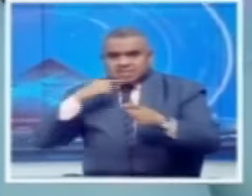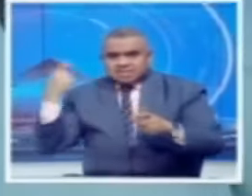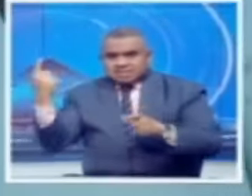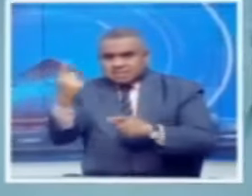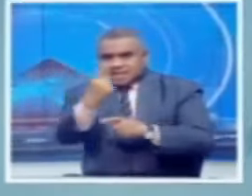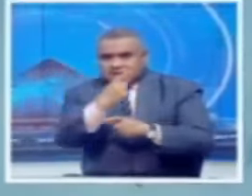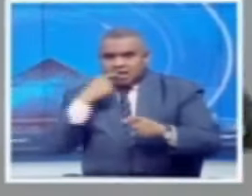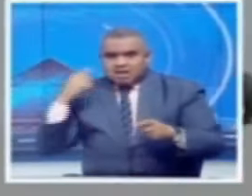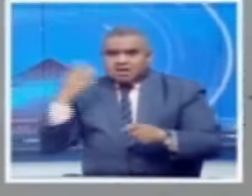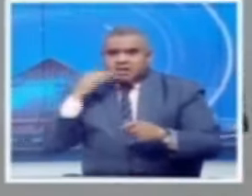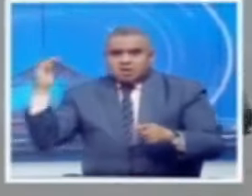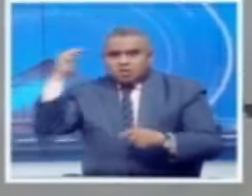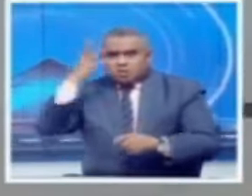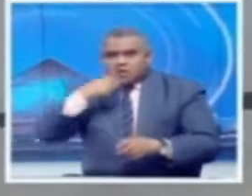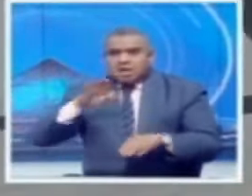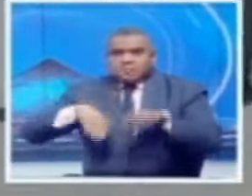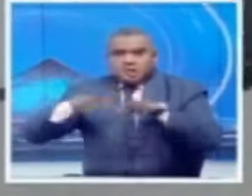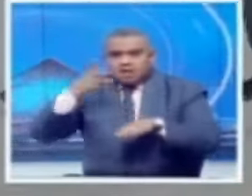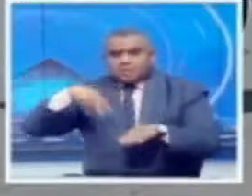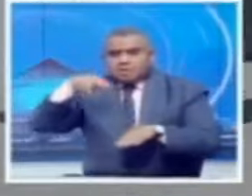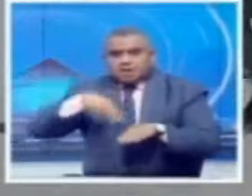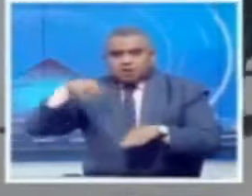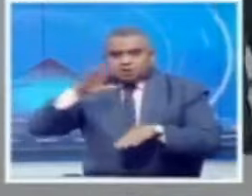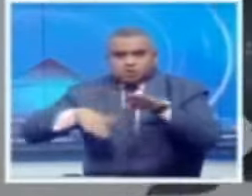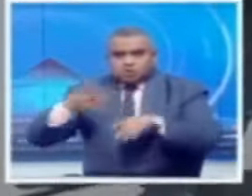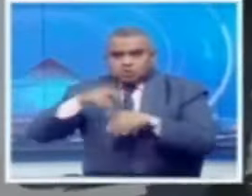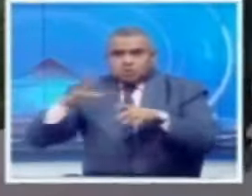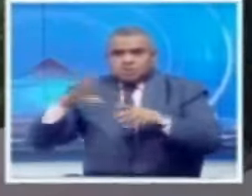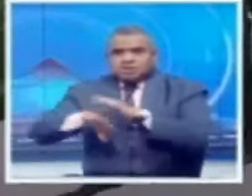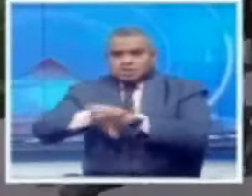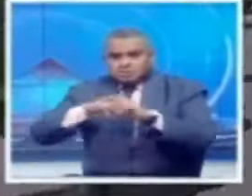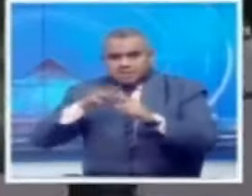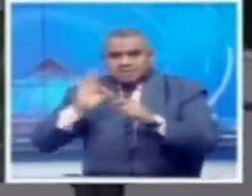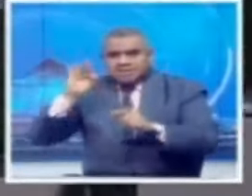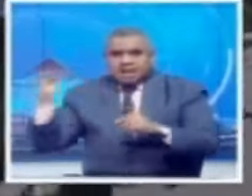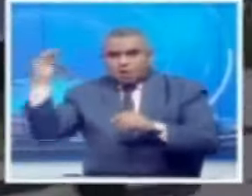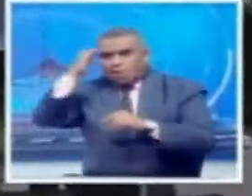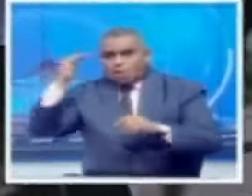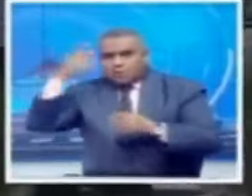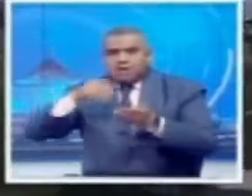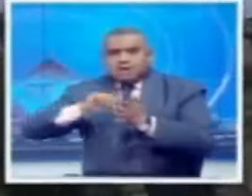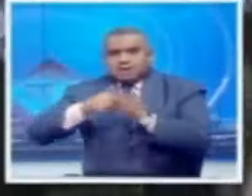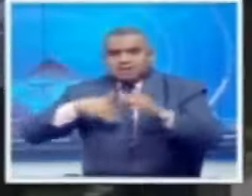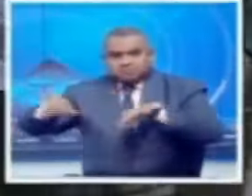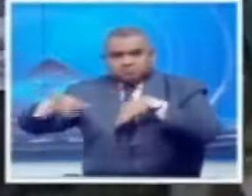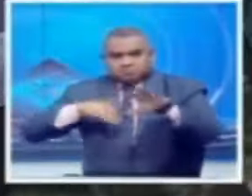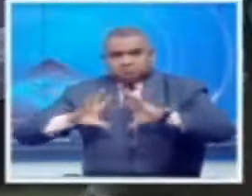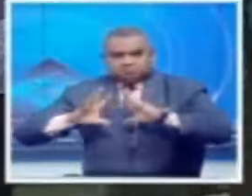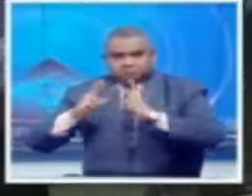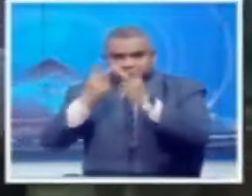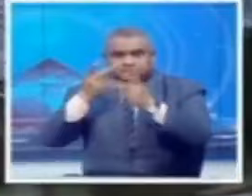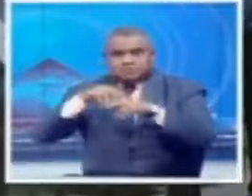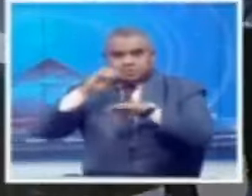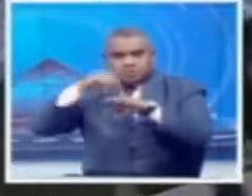بطول 28 كيلومتر. كما يتم إقامة 3 كباري جديدة وتوسعة جميع الطرق القائمة. هذا ووجه